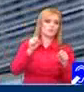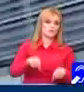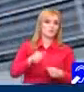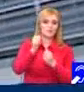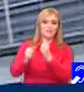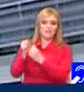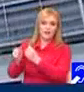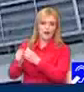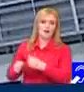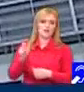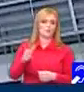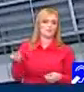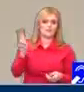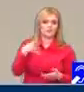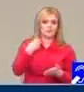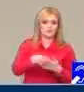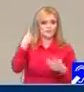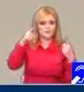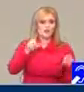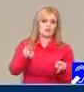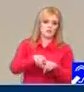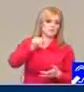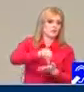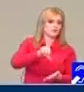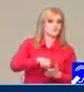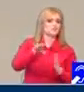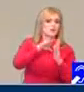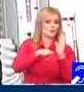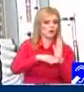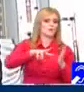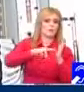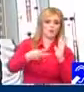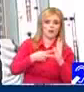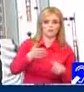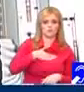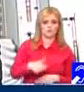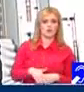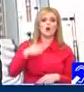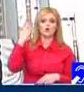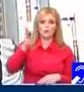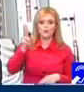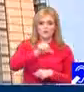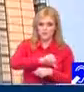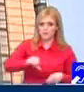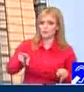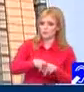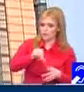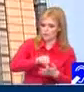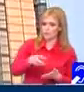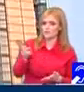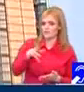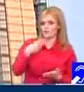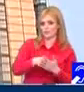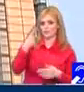fiecare internaut să vină cu ideile sale, să participe la programele noastre pentru voluntari. Chiar și românii din afara țării pot participa și pot veni cu